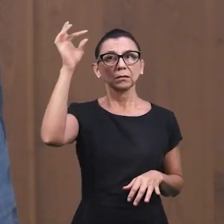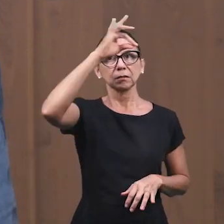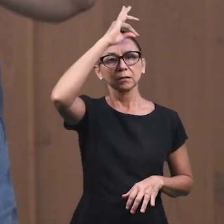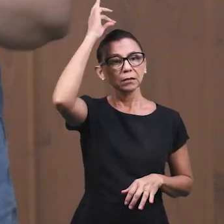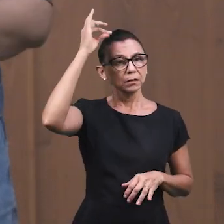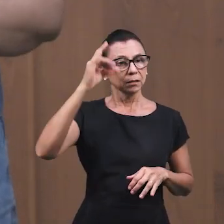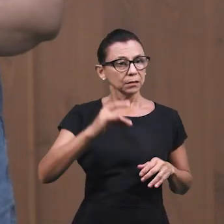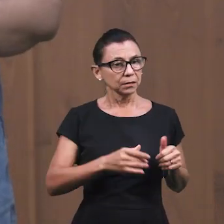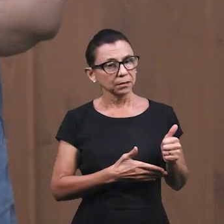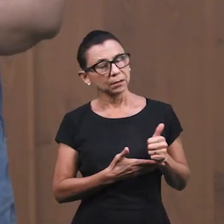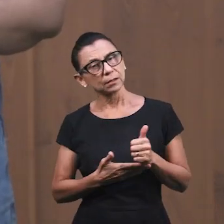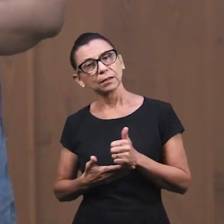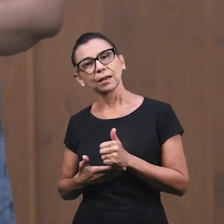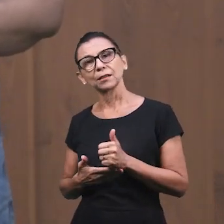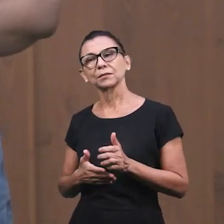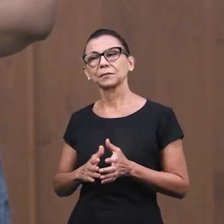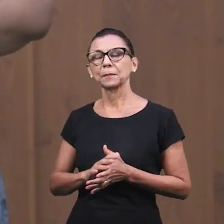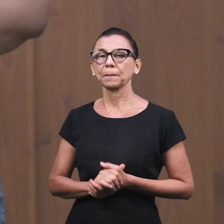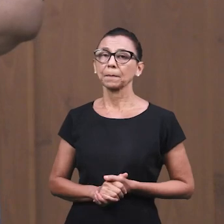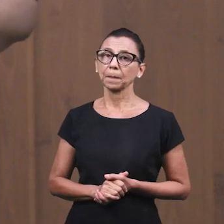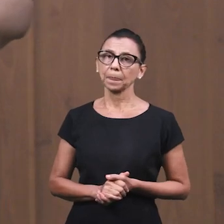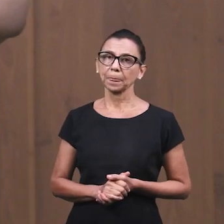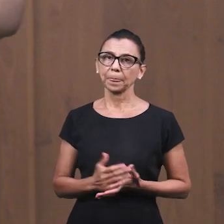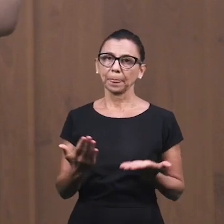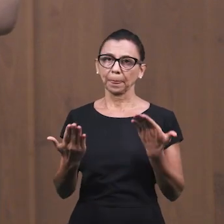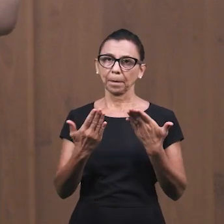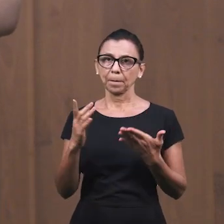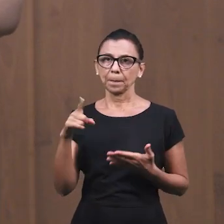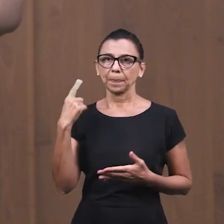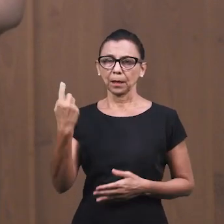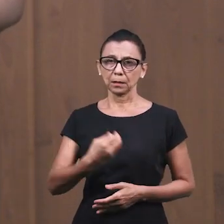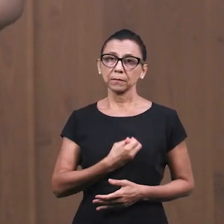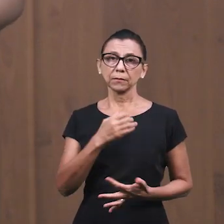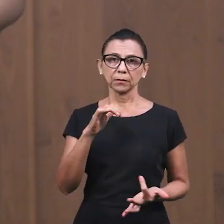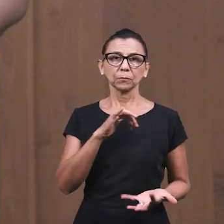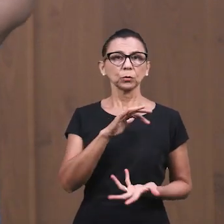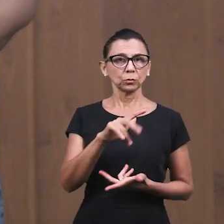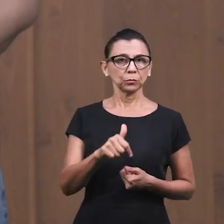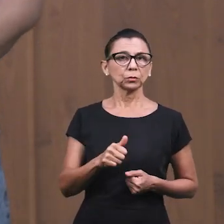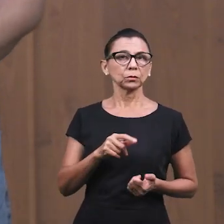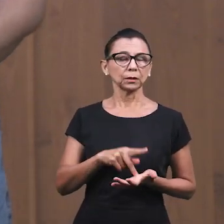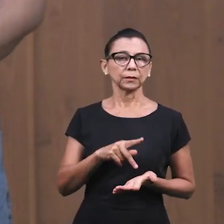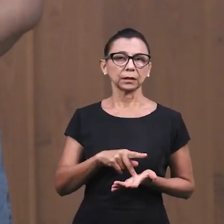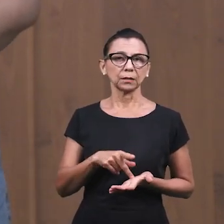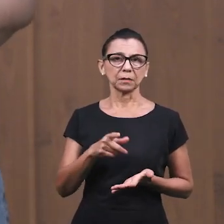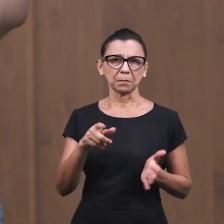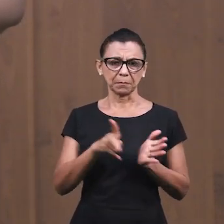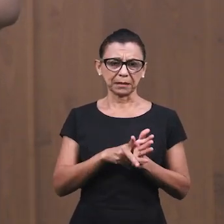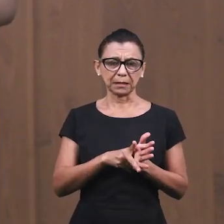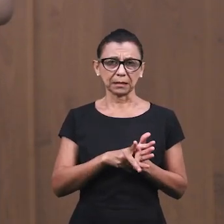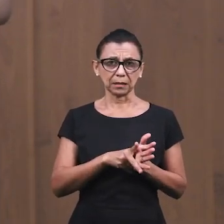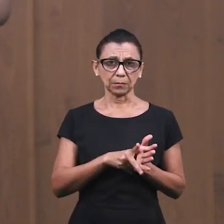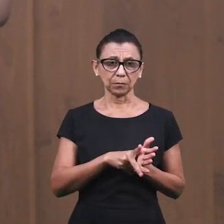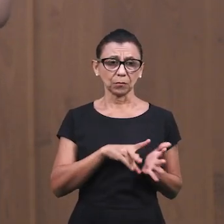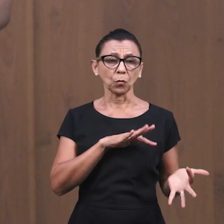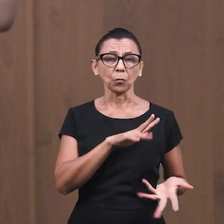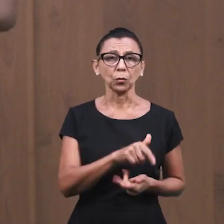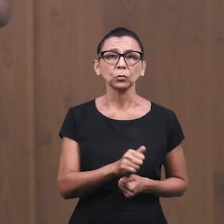serait guidé par le Saint-Esprit. Nous sommes dans ce monde aussi, mais nous ne sommes pas